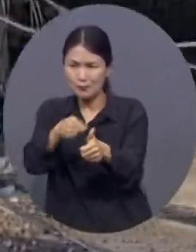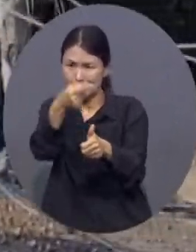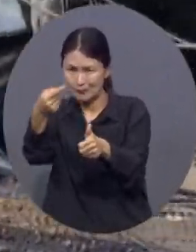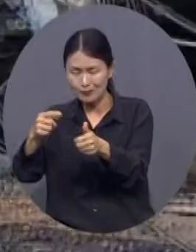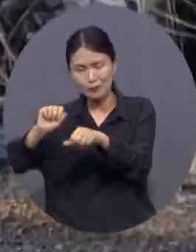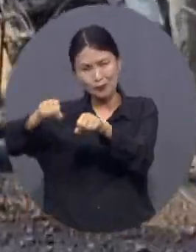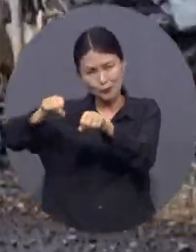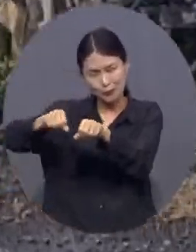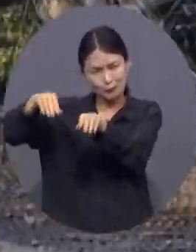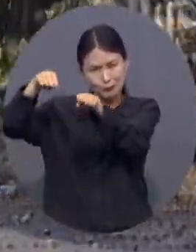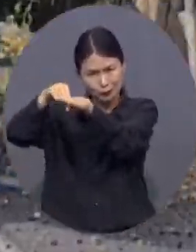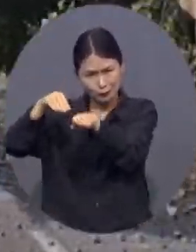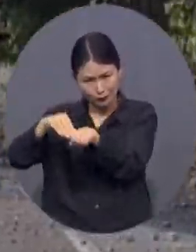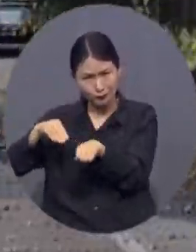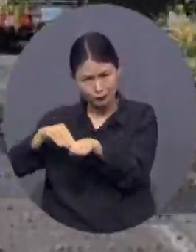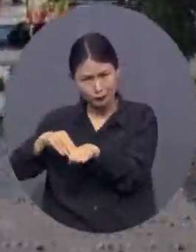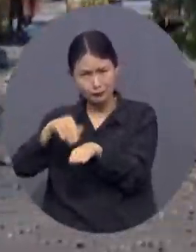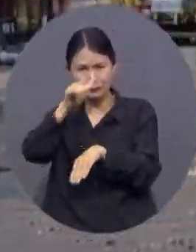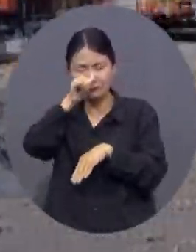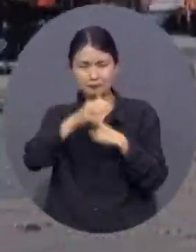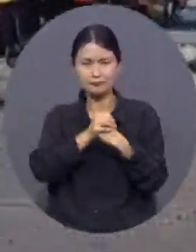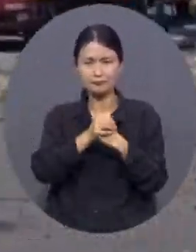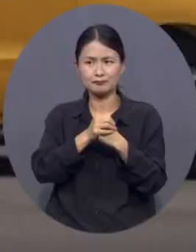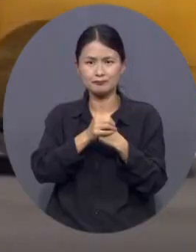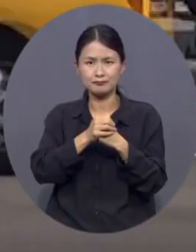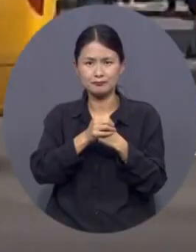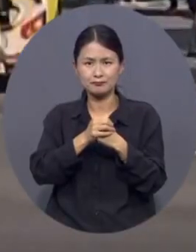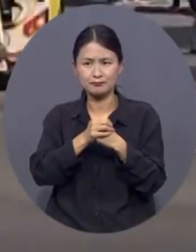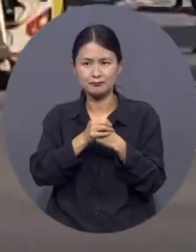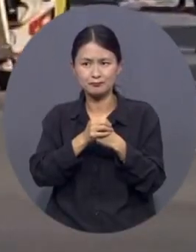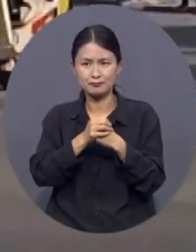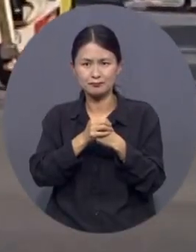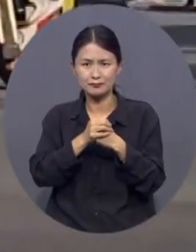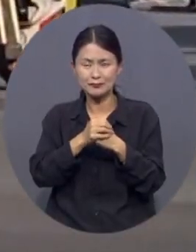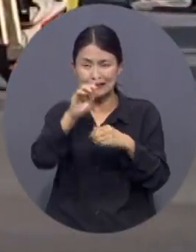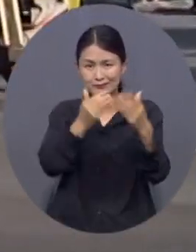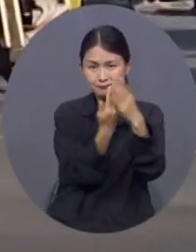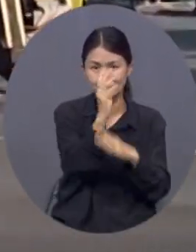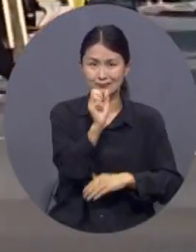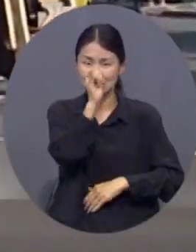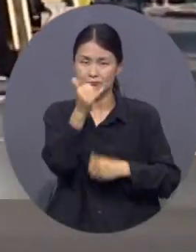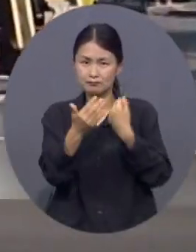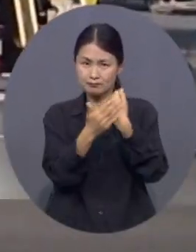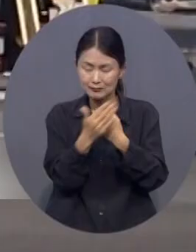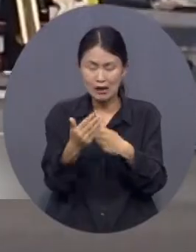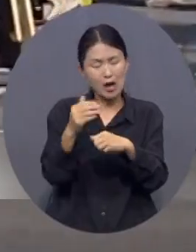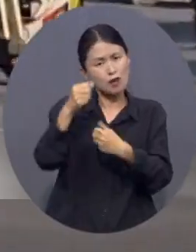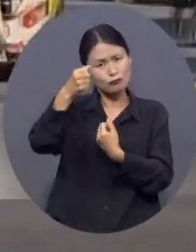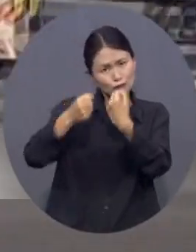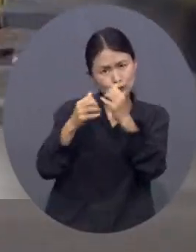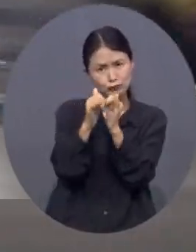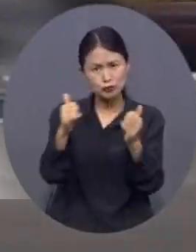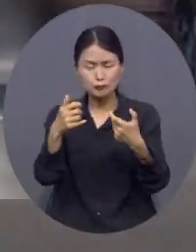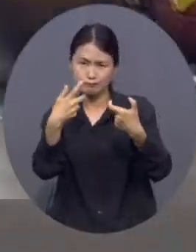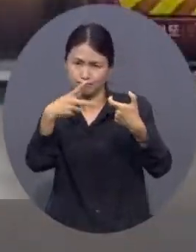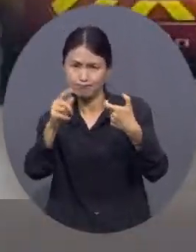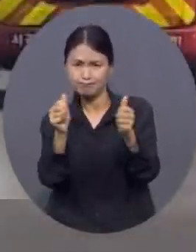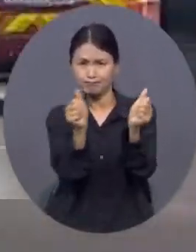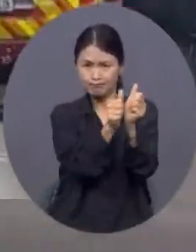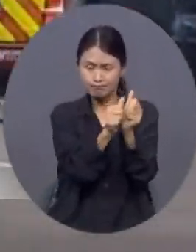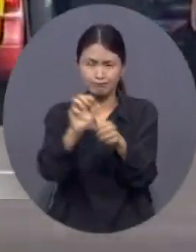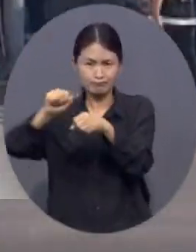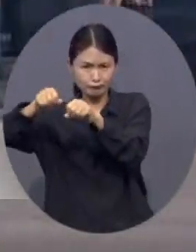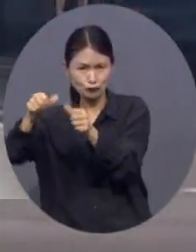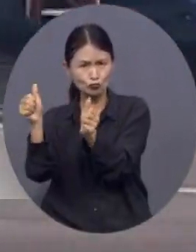있는 오토바이하고 쏘나타 승용차를 충격하고. 이 사고로 소형 화물차 운전자인 60대 남성과